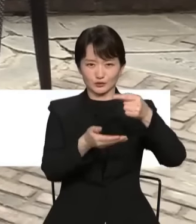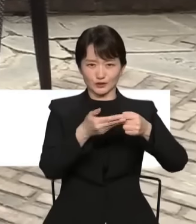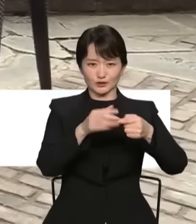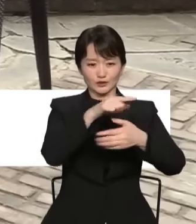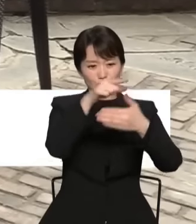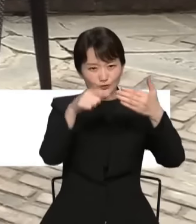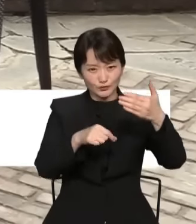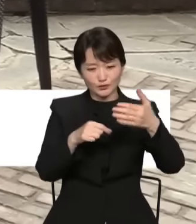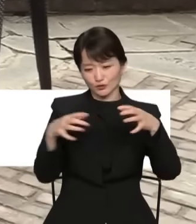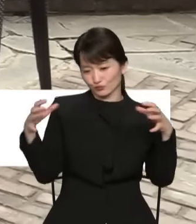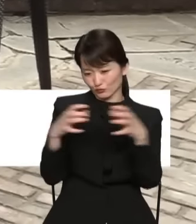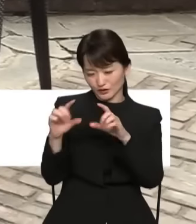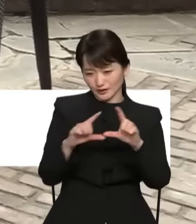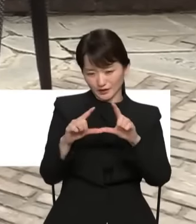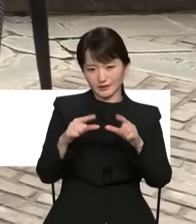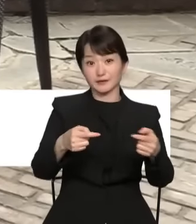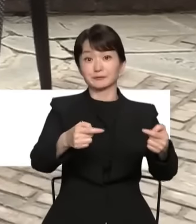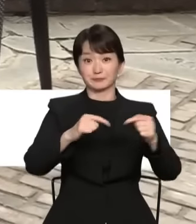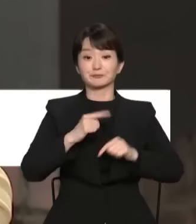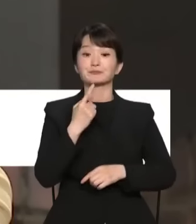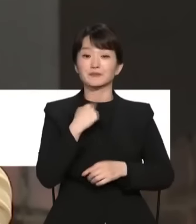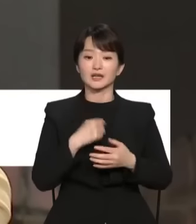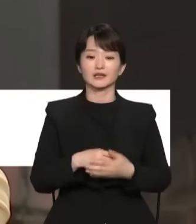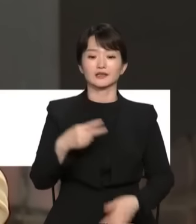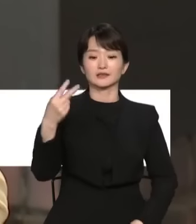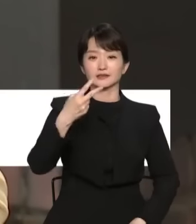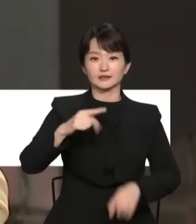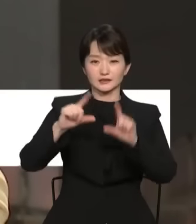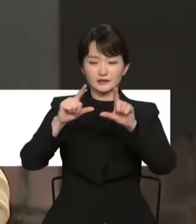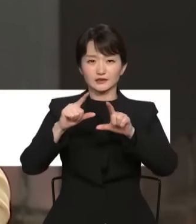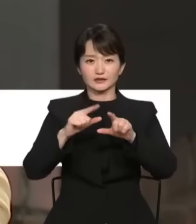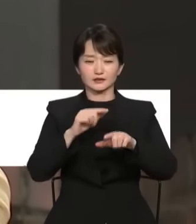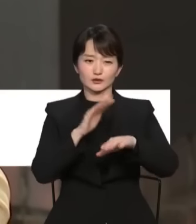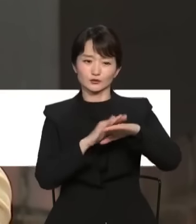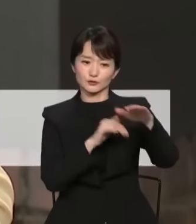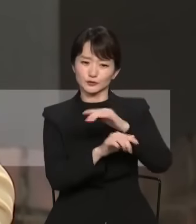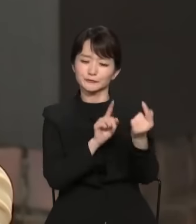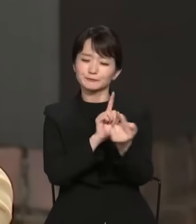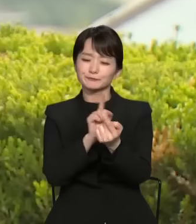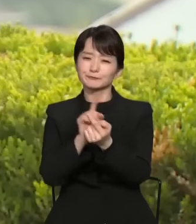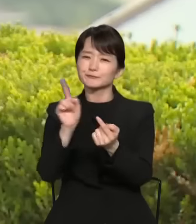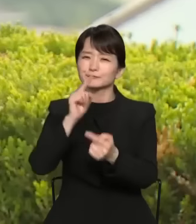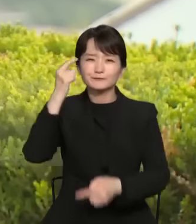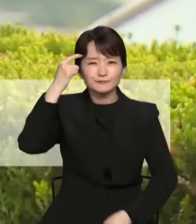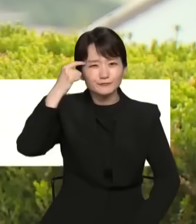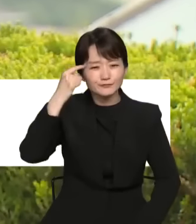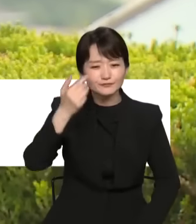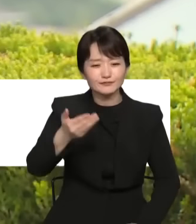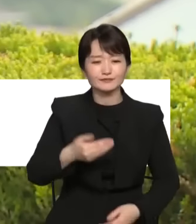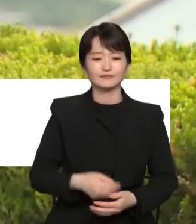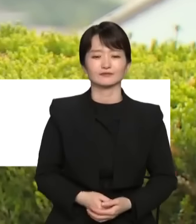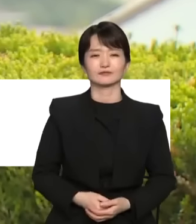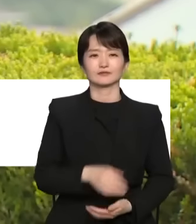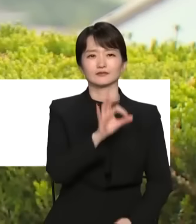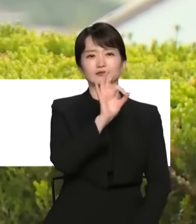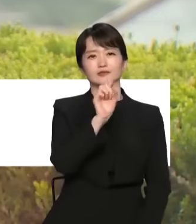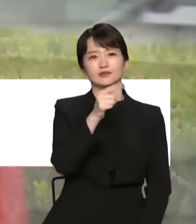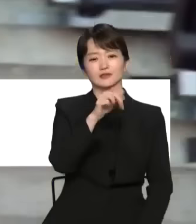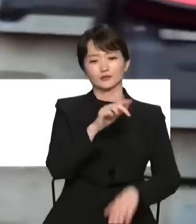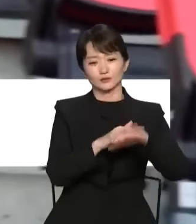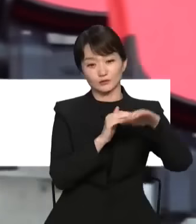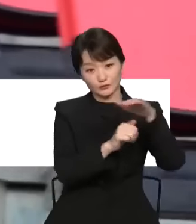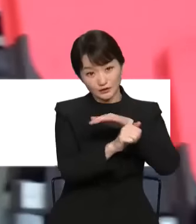출연하시기도 하셨잖아요. 2002년 월드컵의 주역 선수들을 만나기도 하셨는데 어떠셨나요? And I remember, of course, An Jung-won was